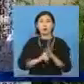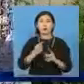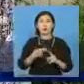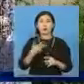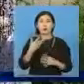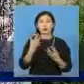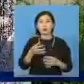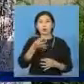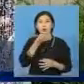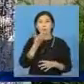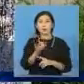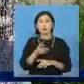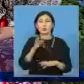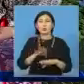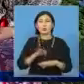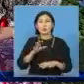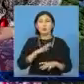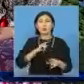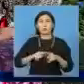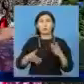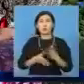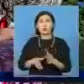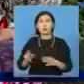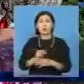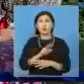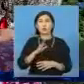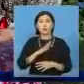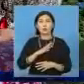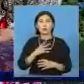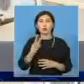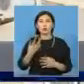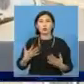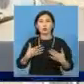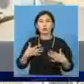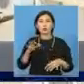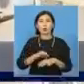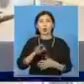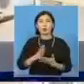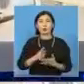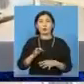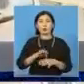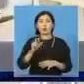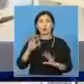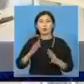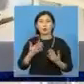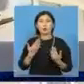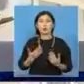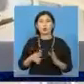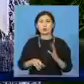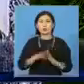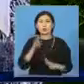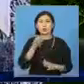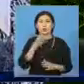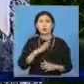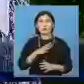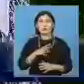Осыдан үш күн бұрын қатты ауырып, жедел жәрдем көмегімен емдеу орнына жеткен, екі өкпесіне қабынған науқастың жағдайы бүгін әлде қайта жақсы.